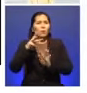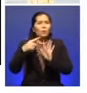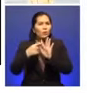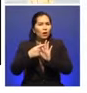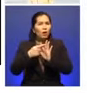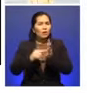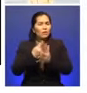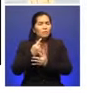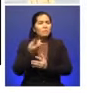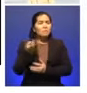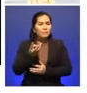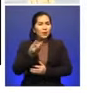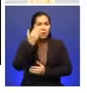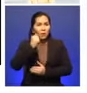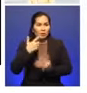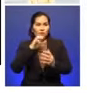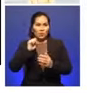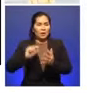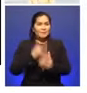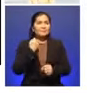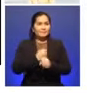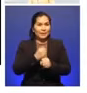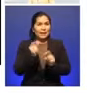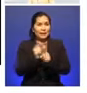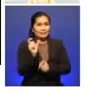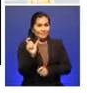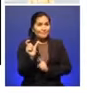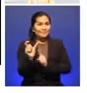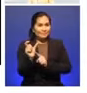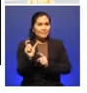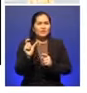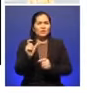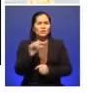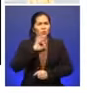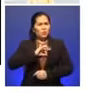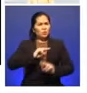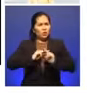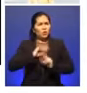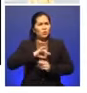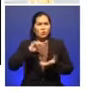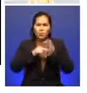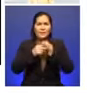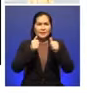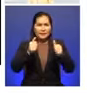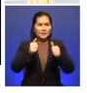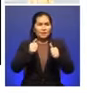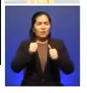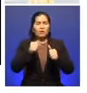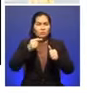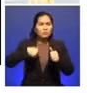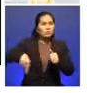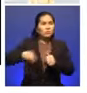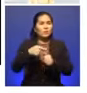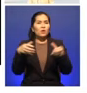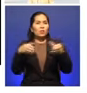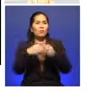แล้วเราก็เลยมีคำนี้ขึ้นมาแต่ว่าโดยส่วนตัวเนี่ยคิดว่ามันเป็นคำที่มันมีความหมายมากแล้วมันก็เป็นที่ยอมรับนะคะของ